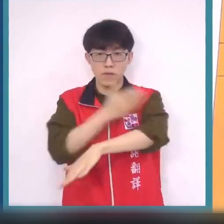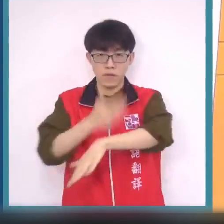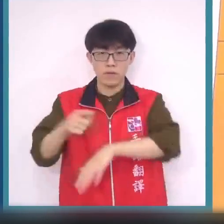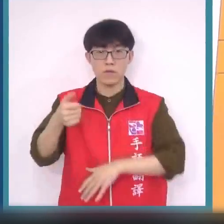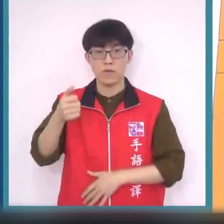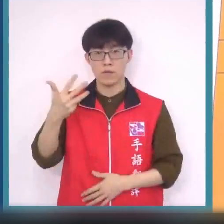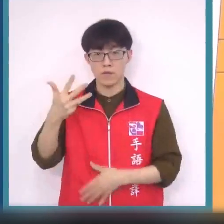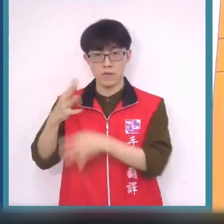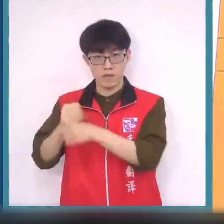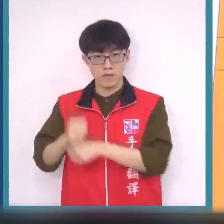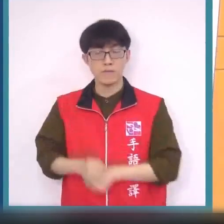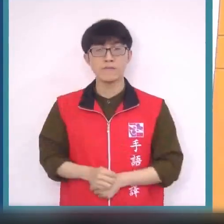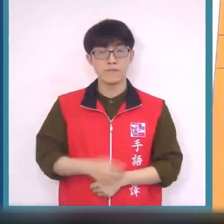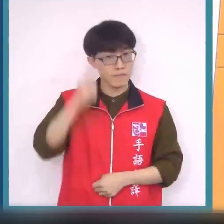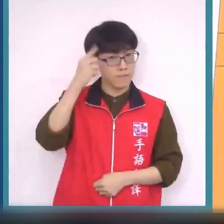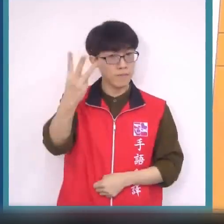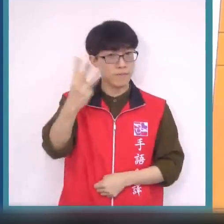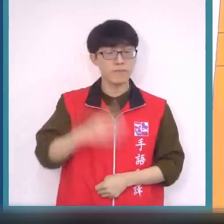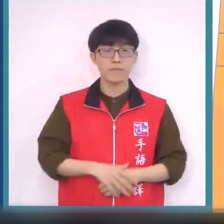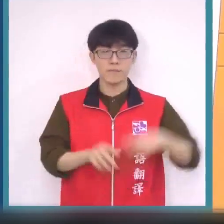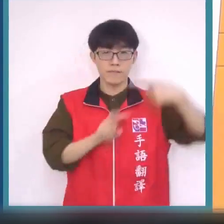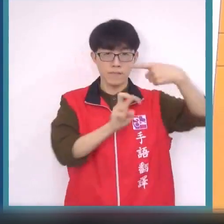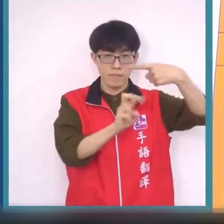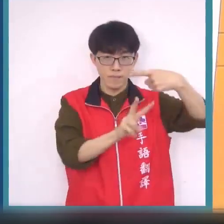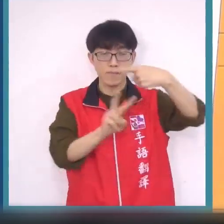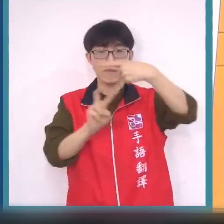158号，有3天的足迹，